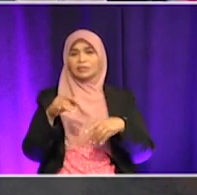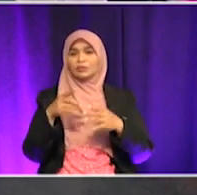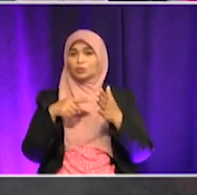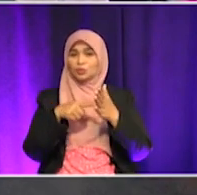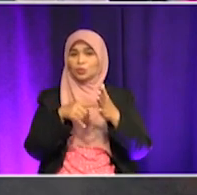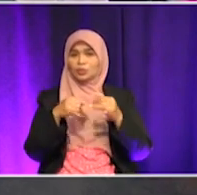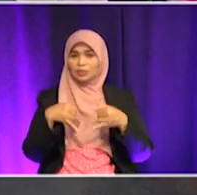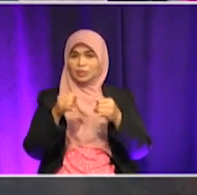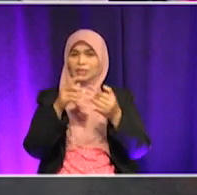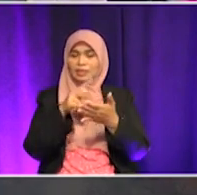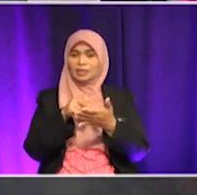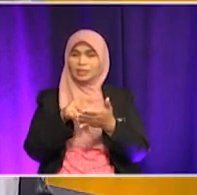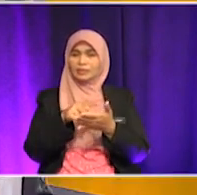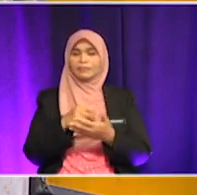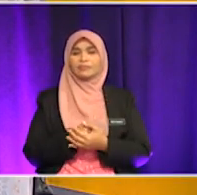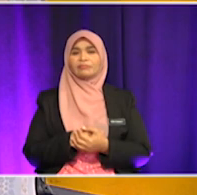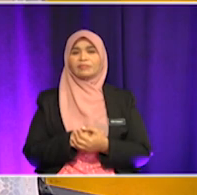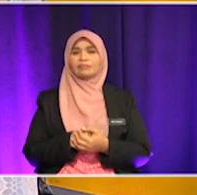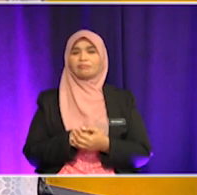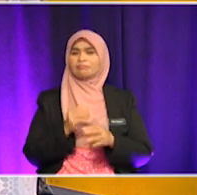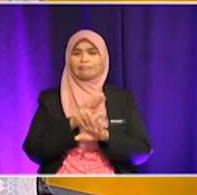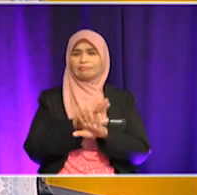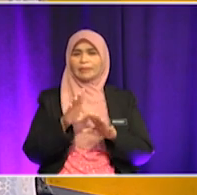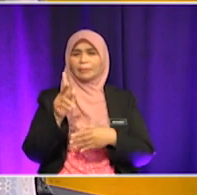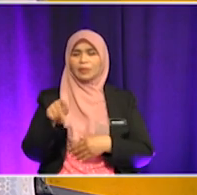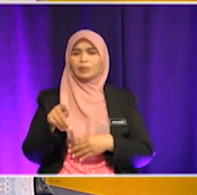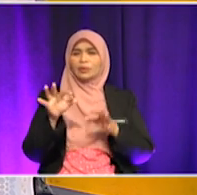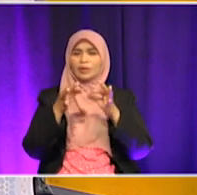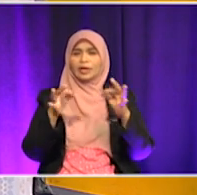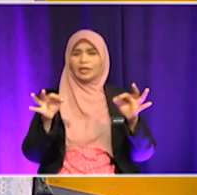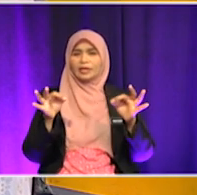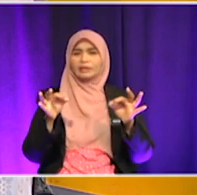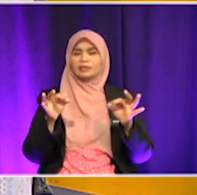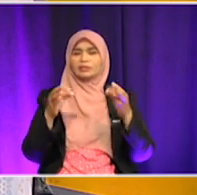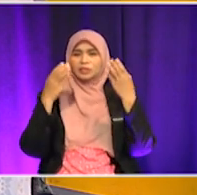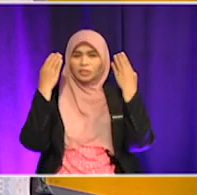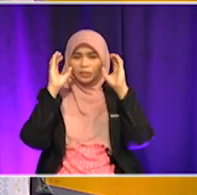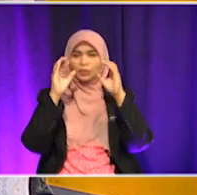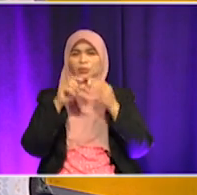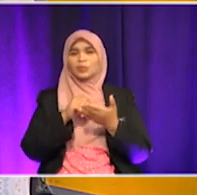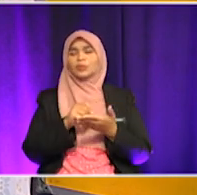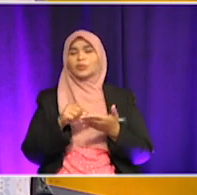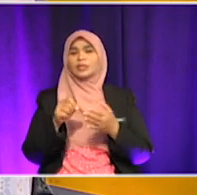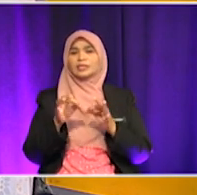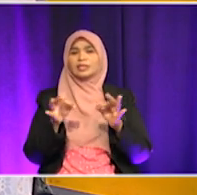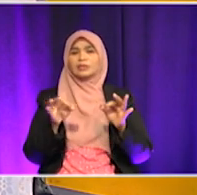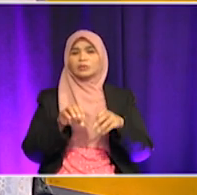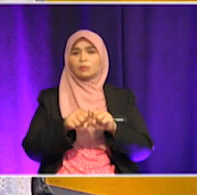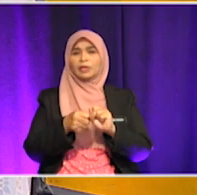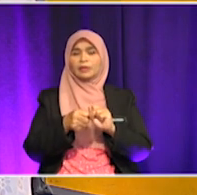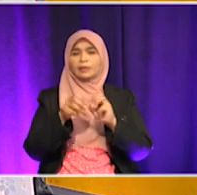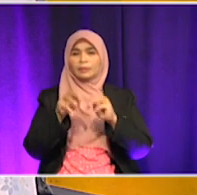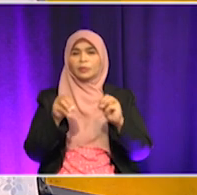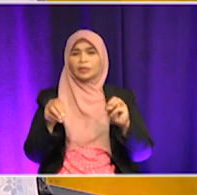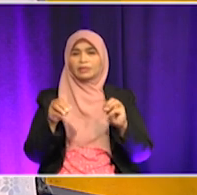atau bagaimana? Tidak perlu. Tidak perlu. Ayat ini saya tulis supaya murid lebih jelas macam mana kita nak buat